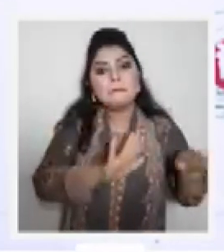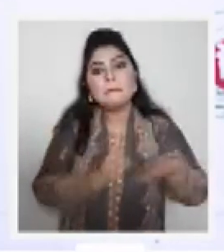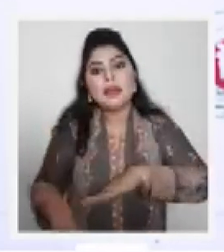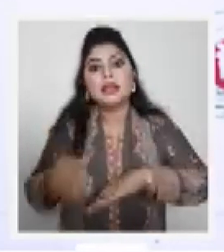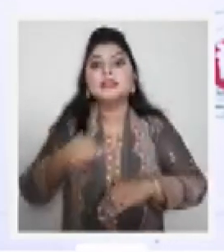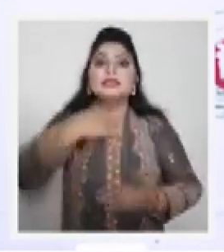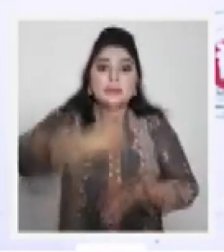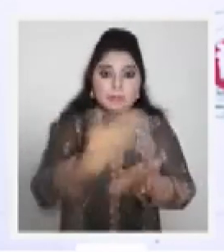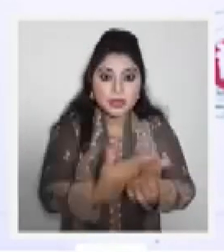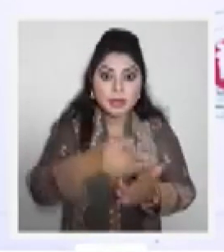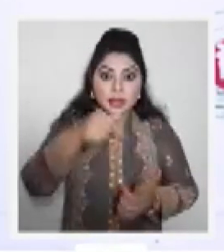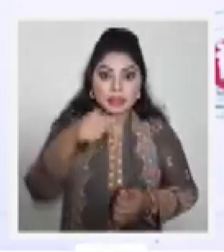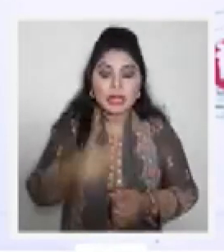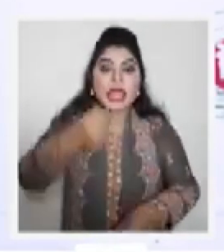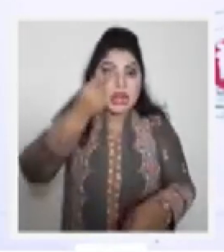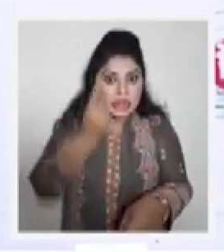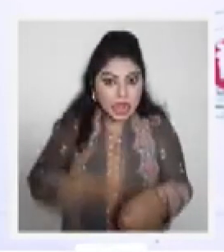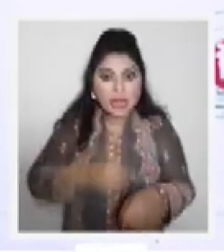45.28%।